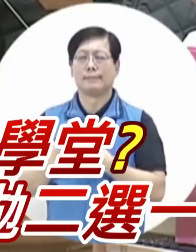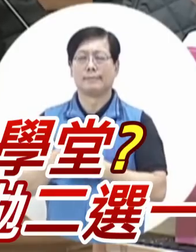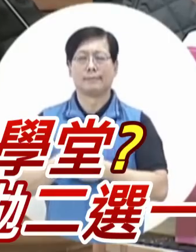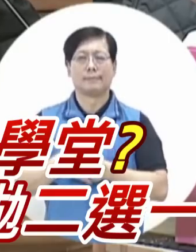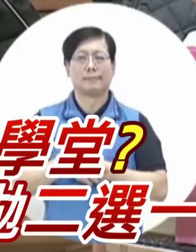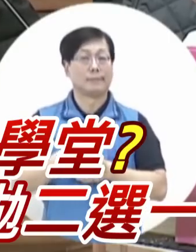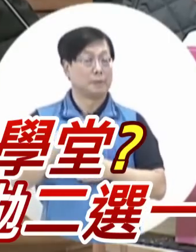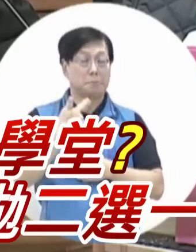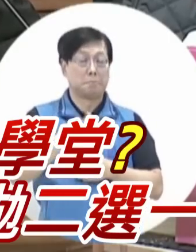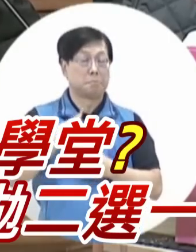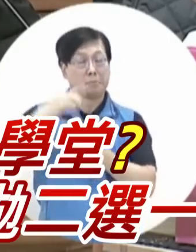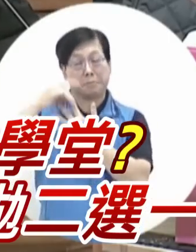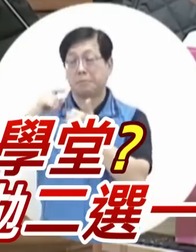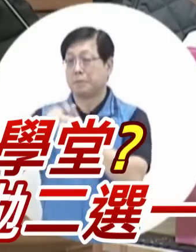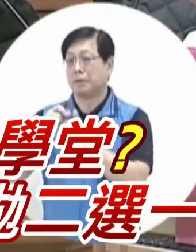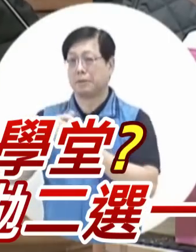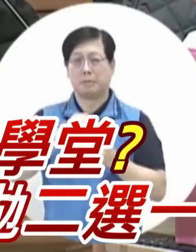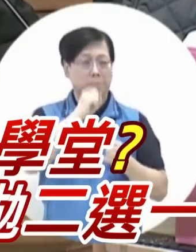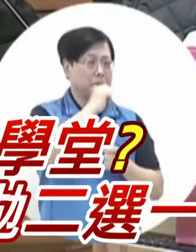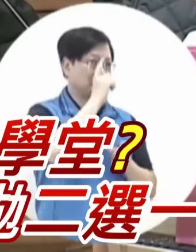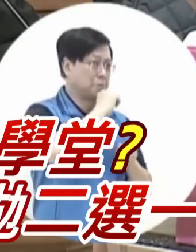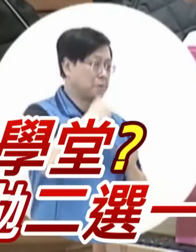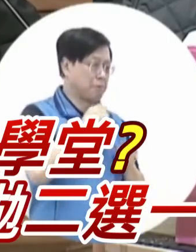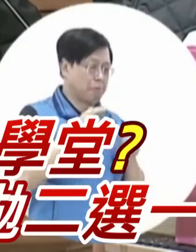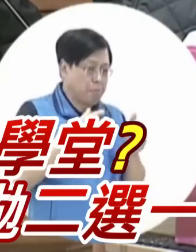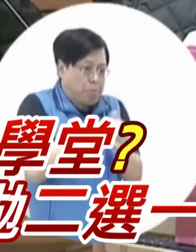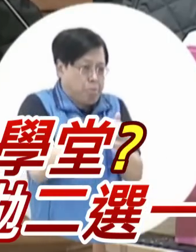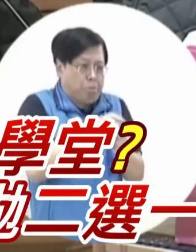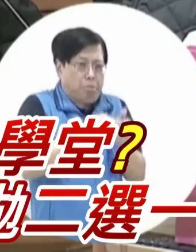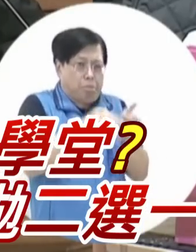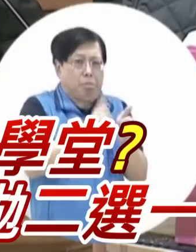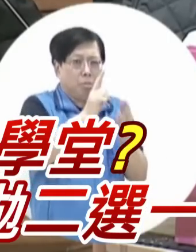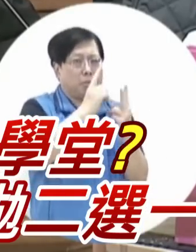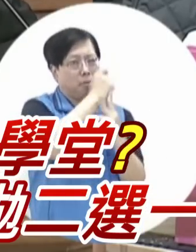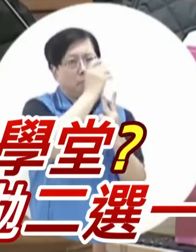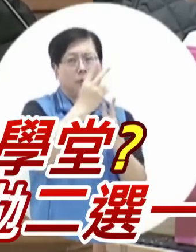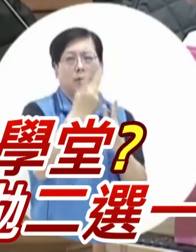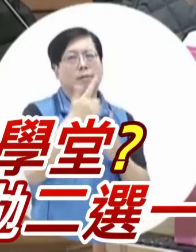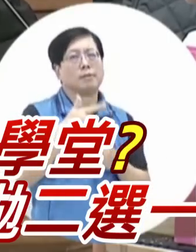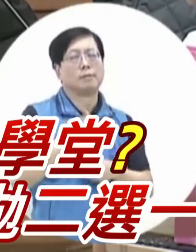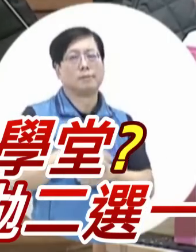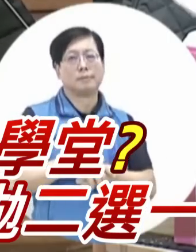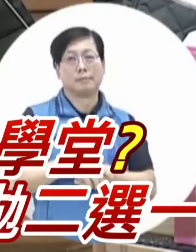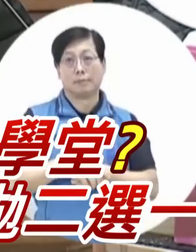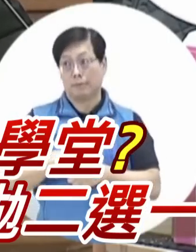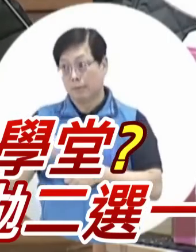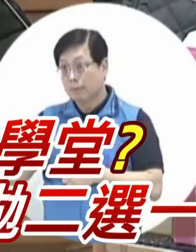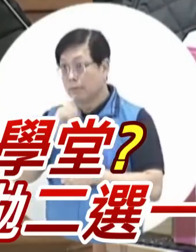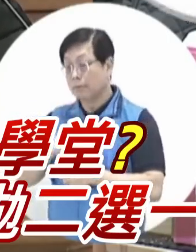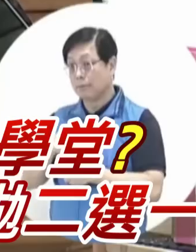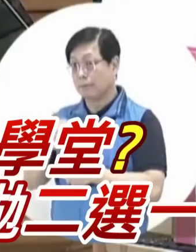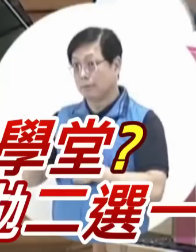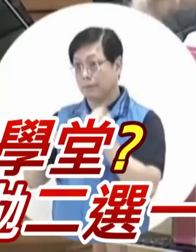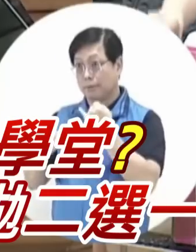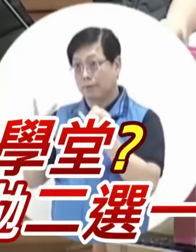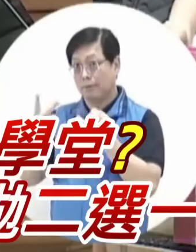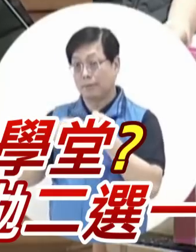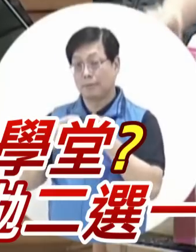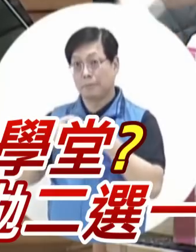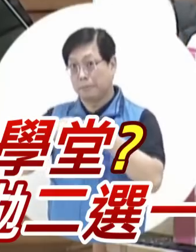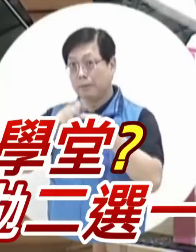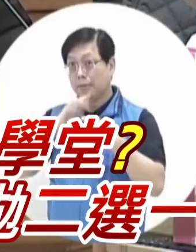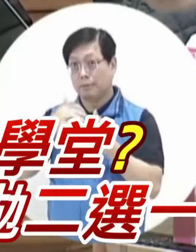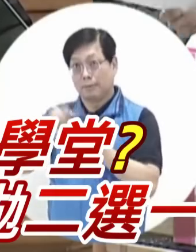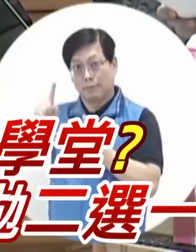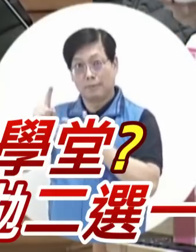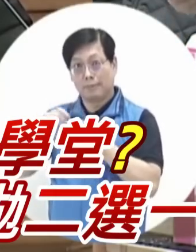好，不是选择题哈。 哎，不要把人家那个思考换了，就限缩到 A 跟 B。 你要跟人家建立关系结盟，是不是一段关系？是不是一段